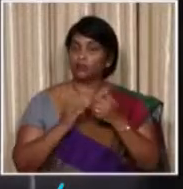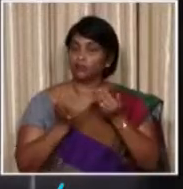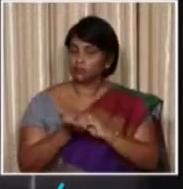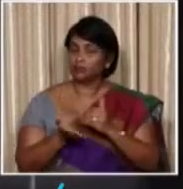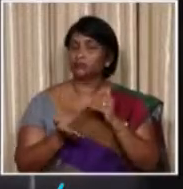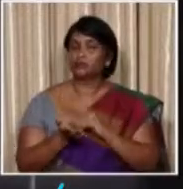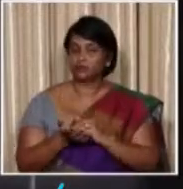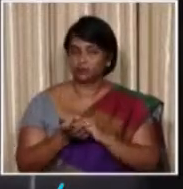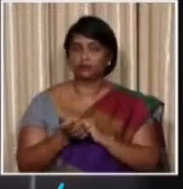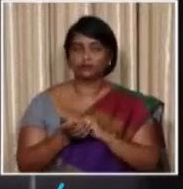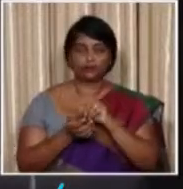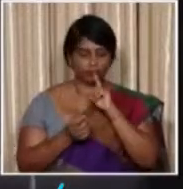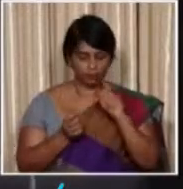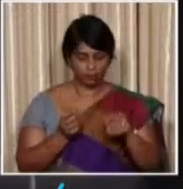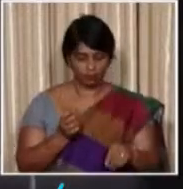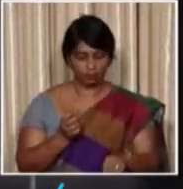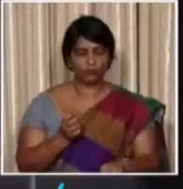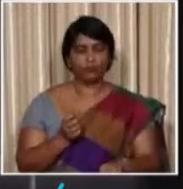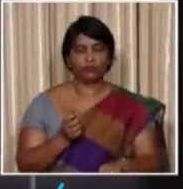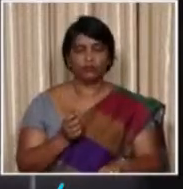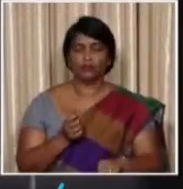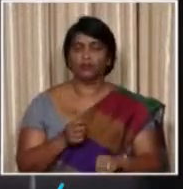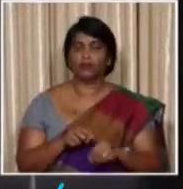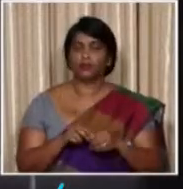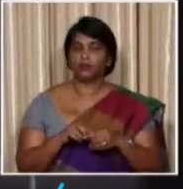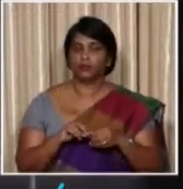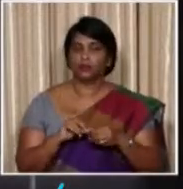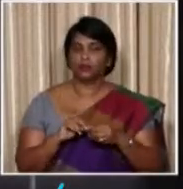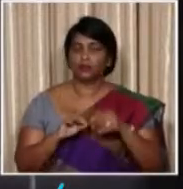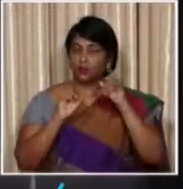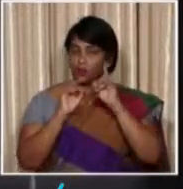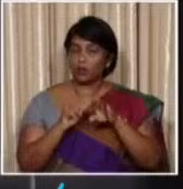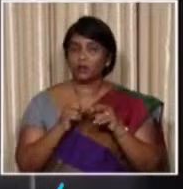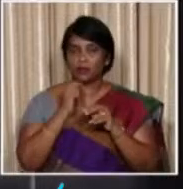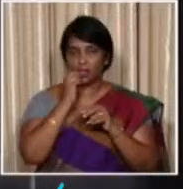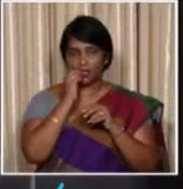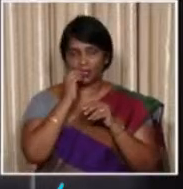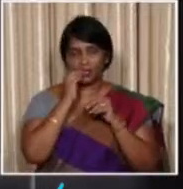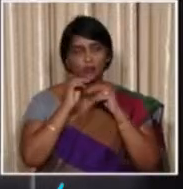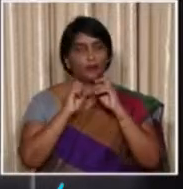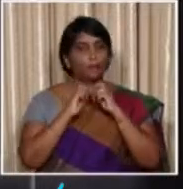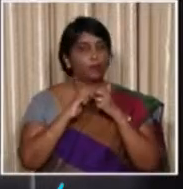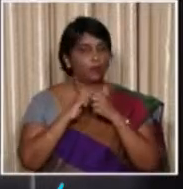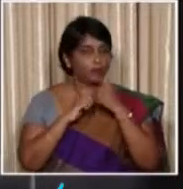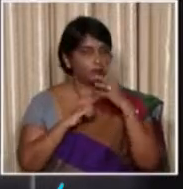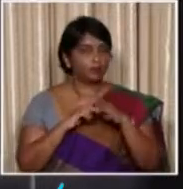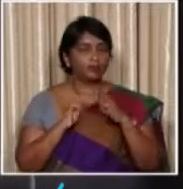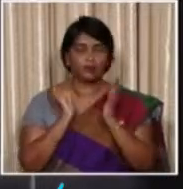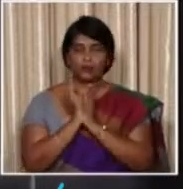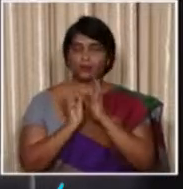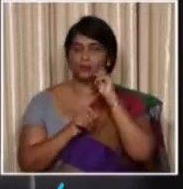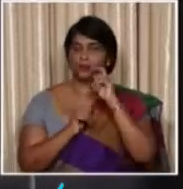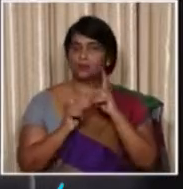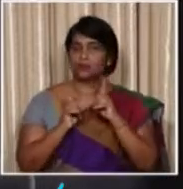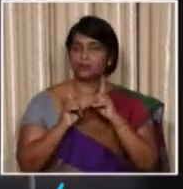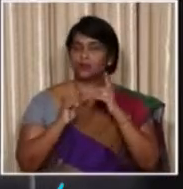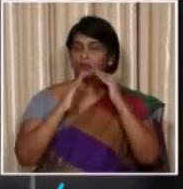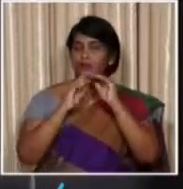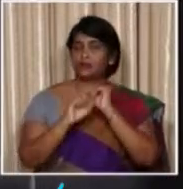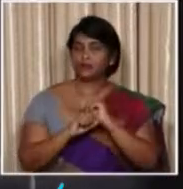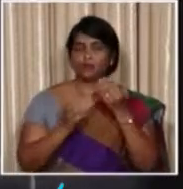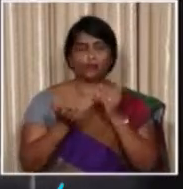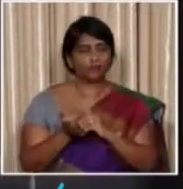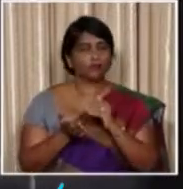දිගටම වැසිවිලි නගන මෙවැනි ව්‍යාපෘති නිසා වනජීවීන්ට වාසස්ථාන නැතිවීමද නිතර